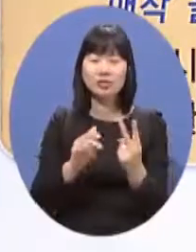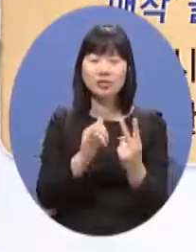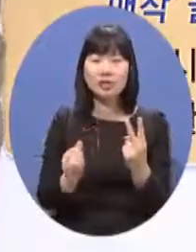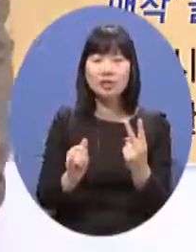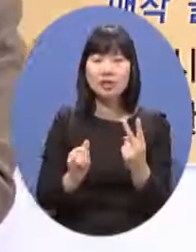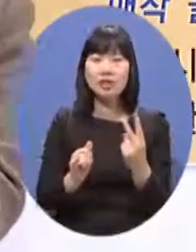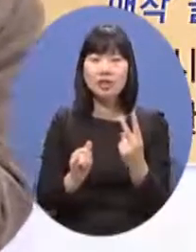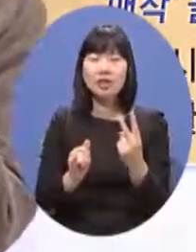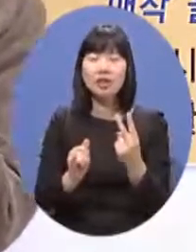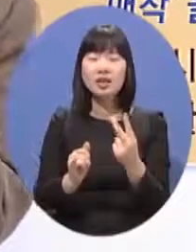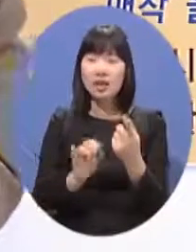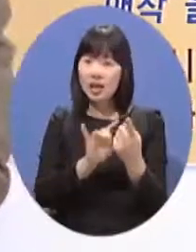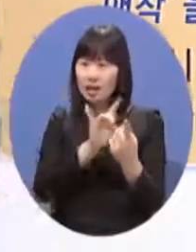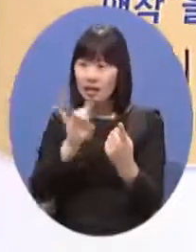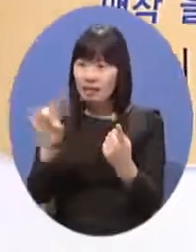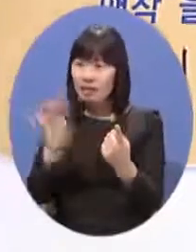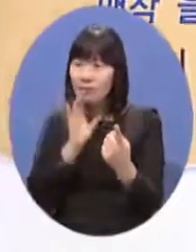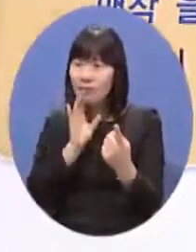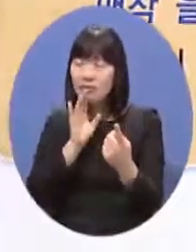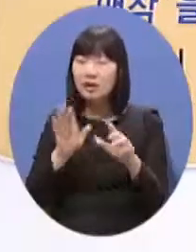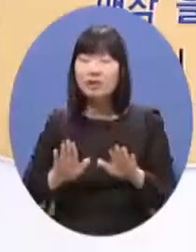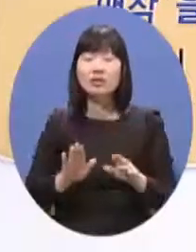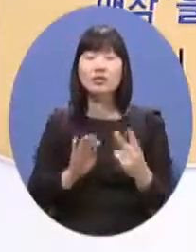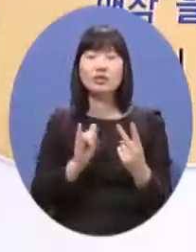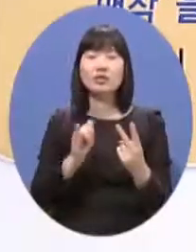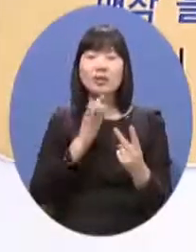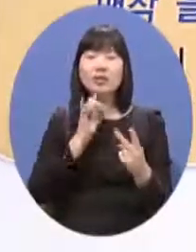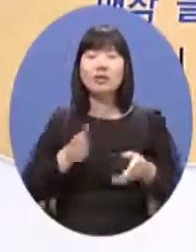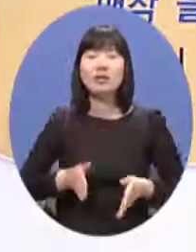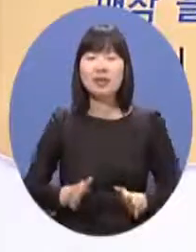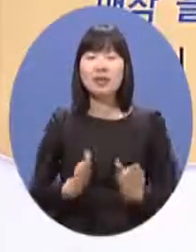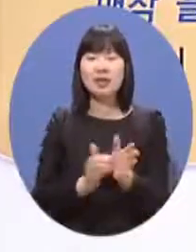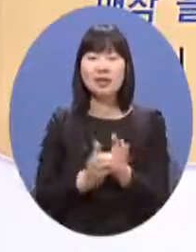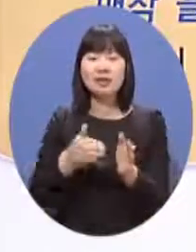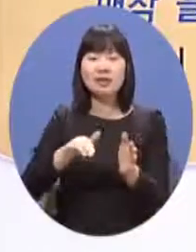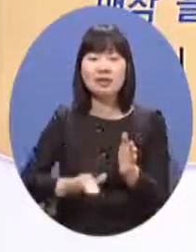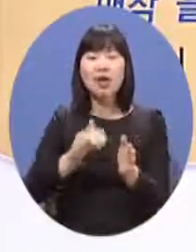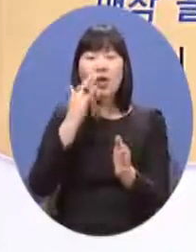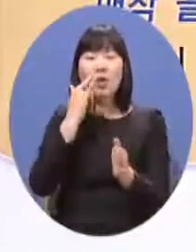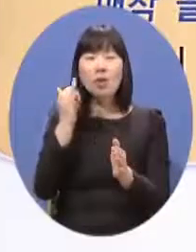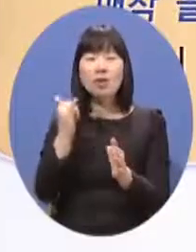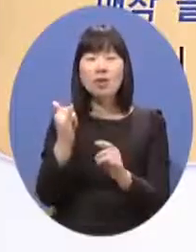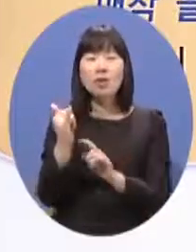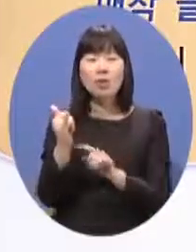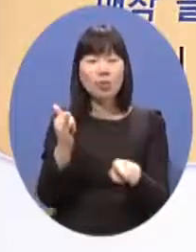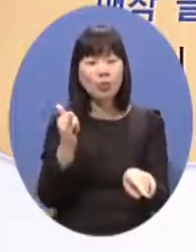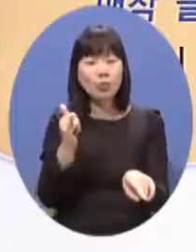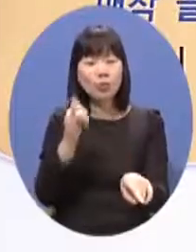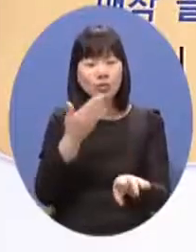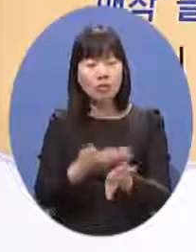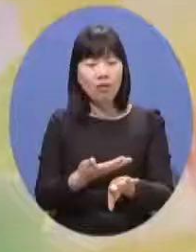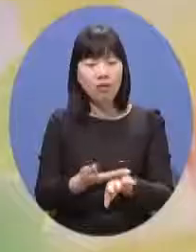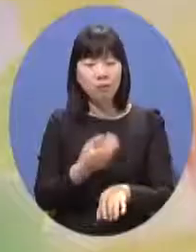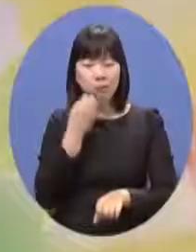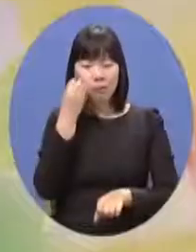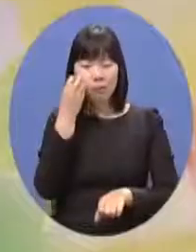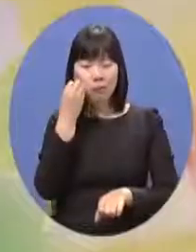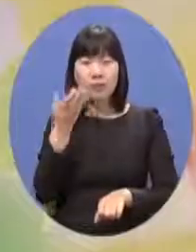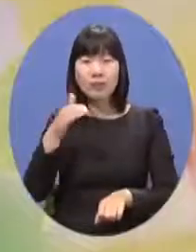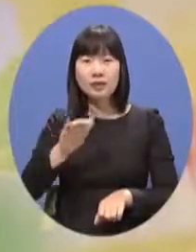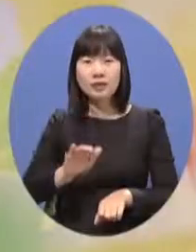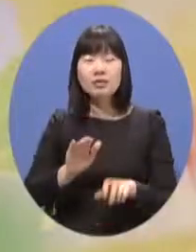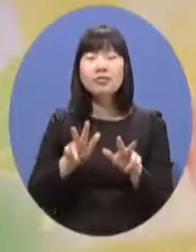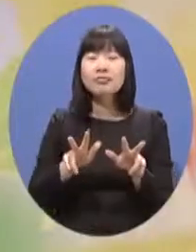아이가 하나씩이시죠. 네. 근데 이제 둘만 낳아도 분명히 엄마 아빠가 같은데 어떻게 이렇게 다른가. 근데